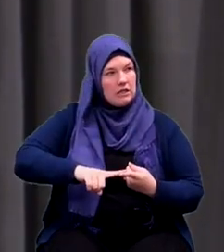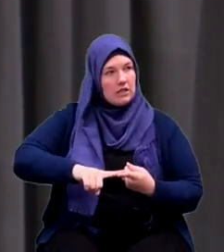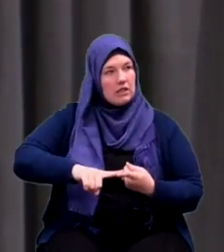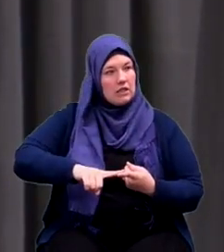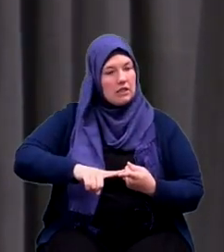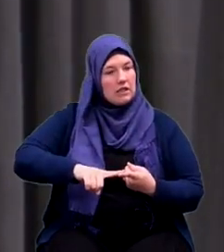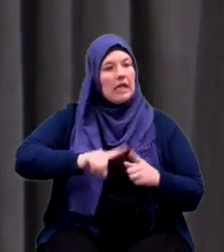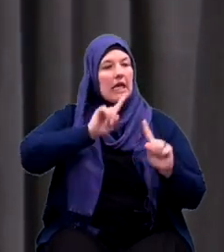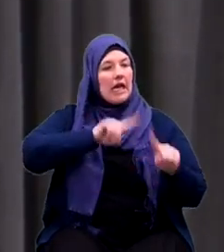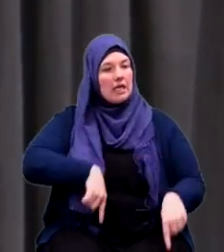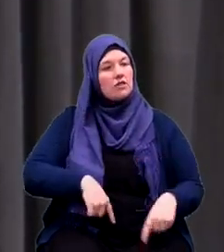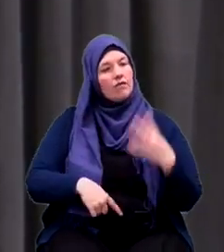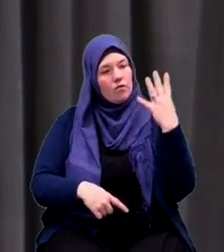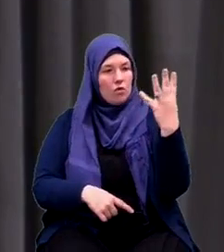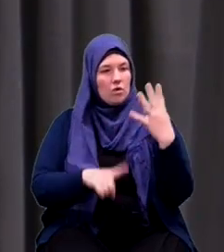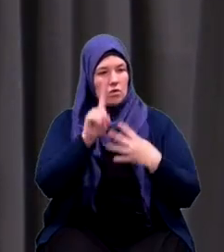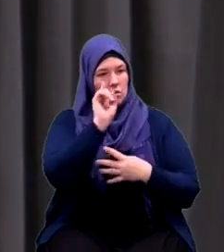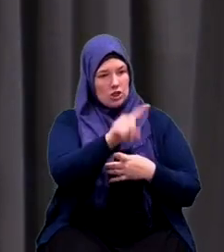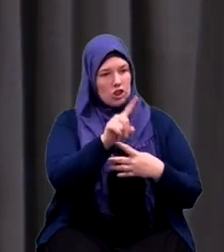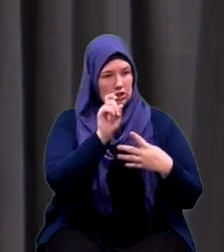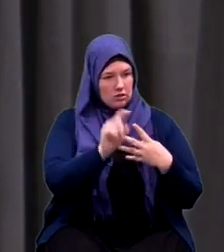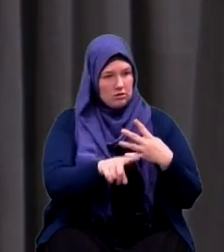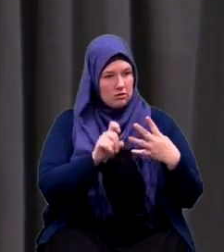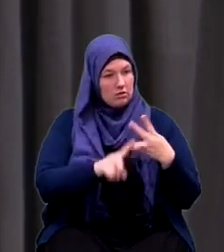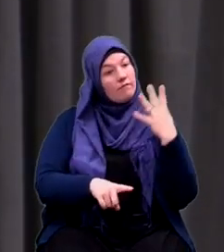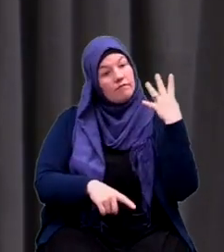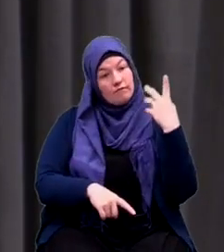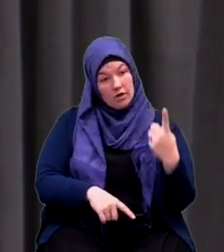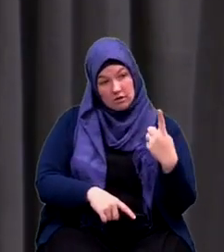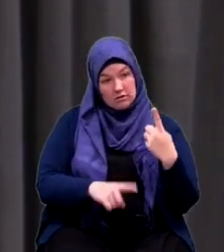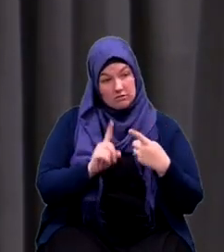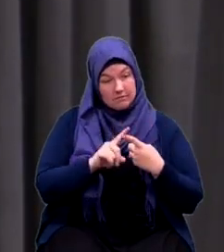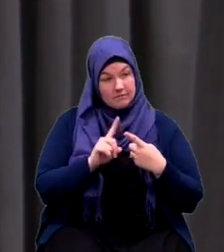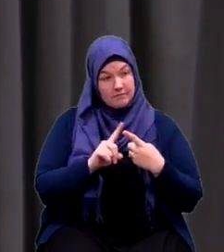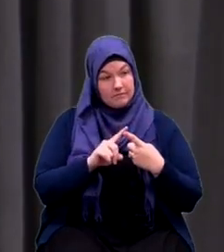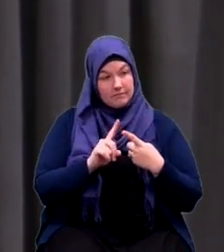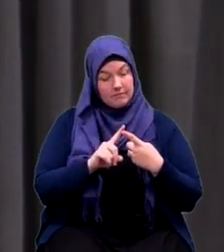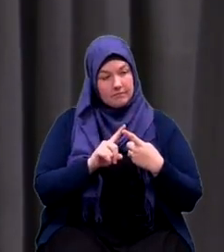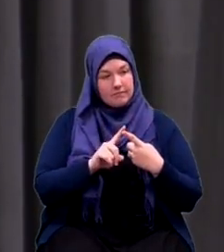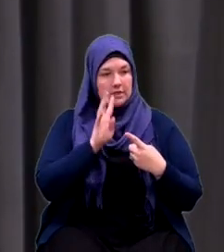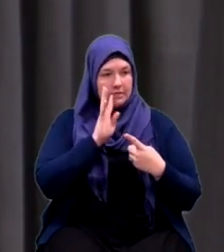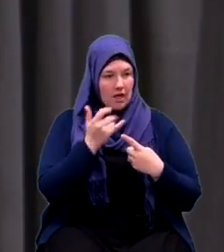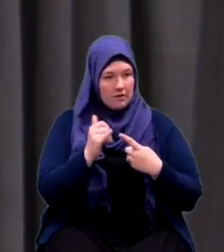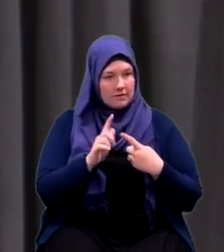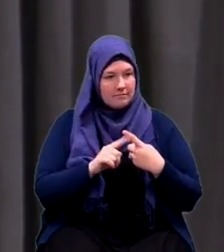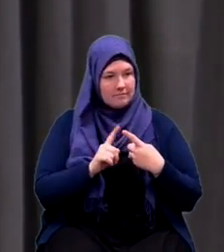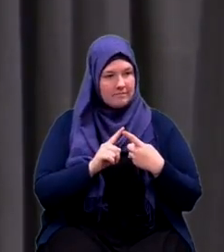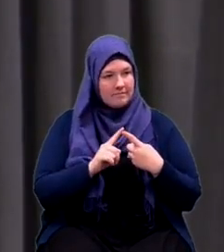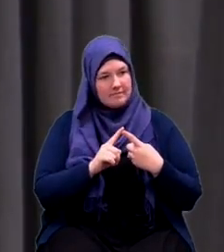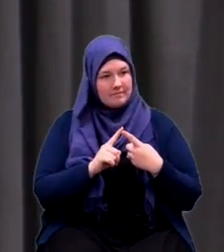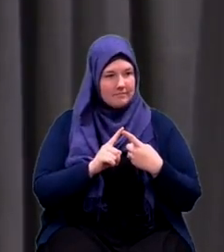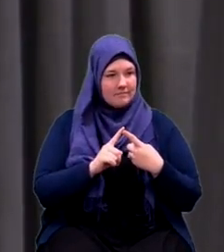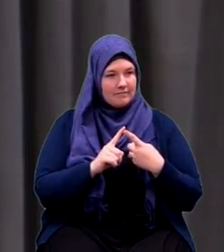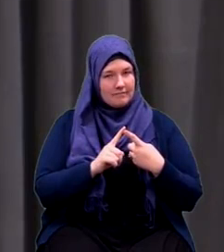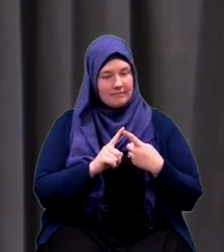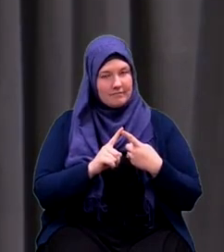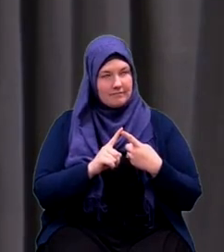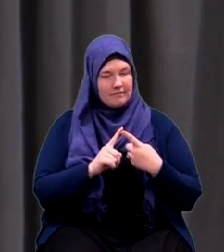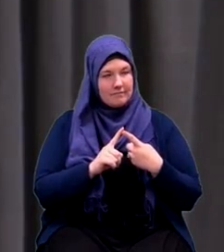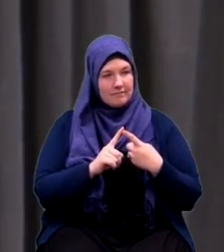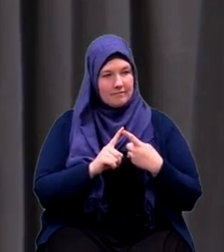answers four questions. The first is عن عمره فيما أفناه.